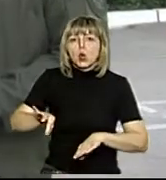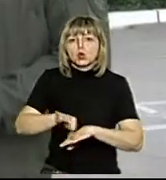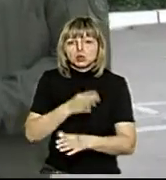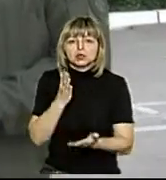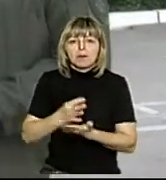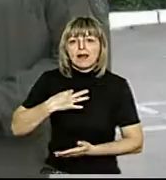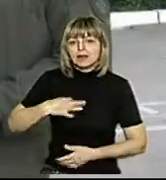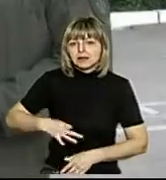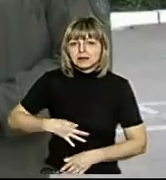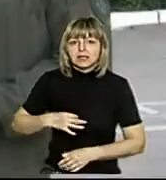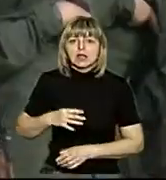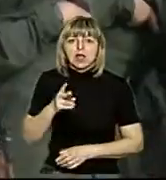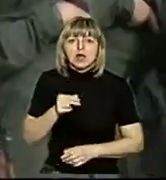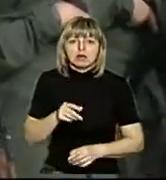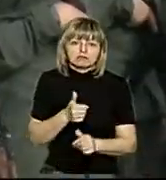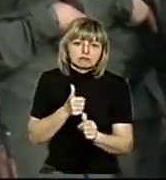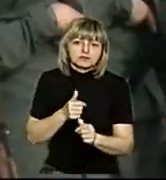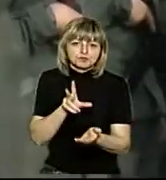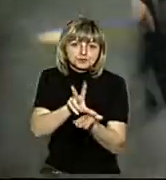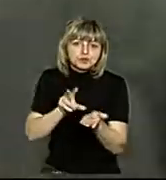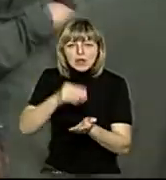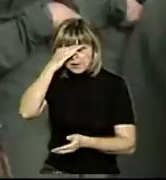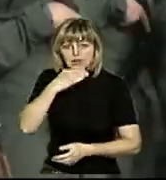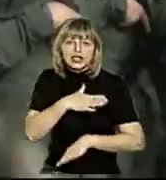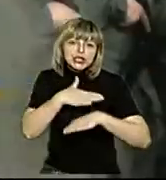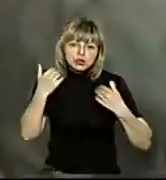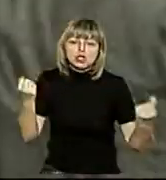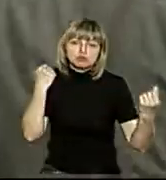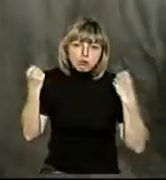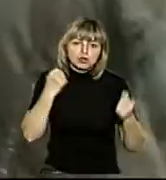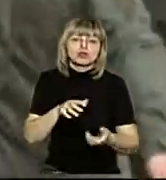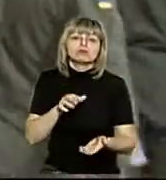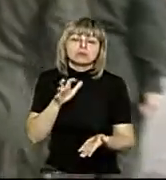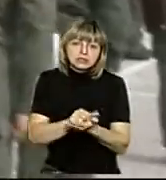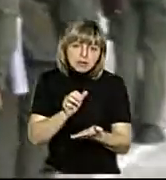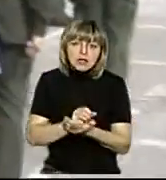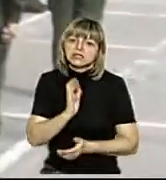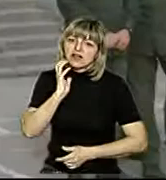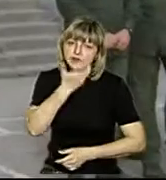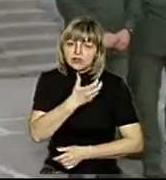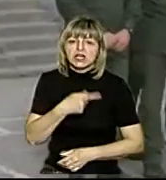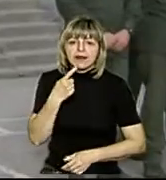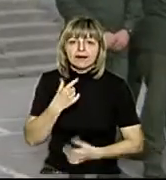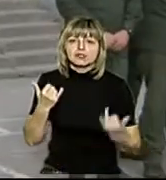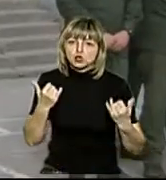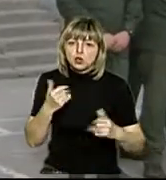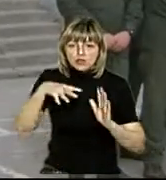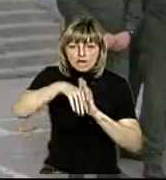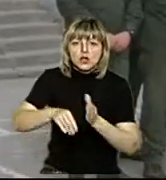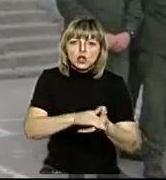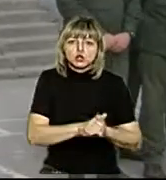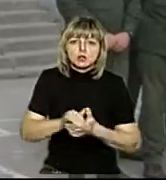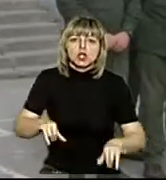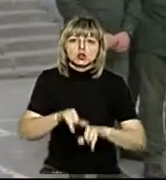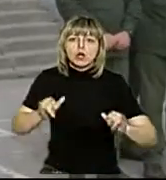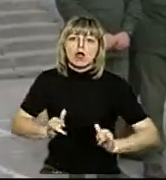має сина. Каже, по стопах батька не хоче йти, але спортом займається відповідальний. Сергій говорить, сьогодні у суспільстві